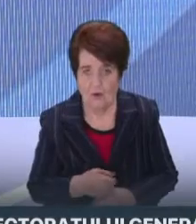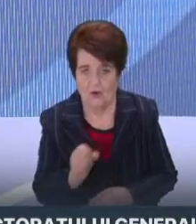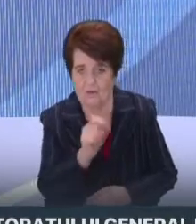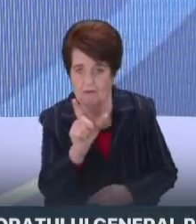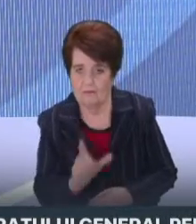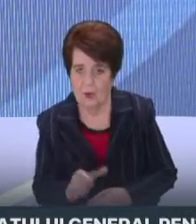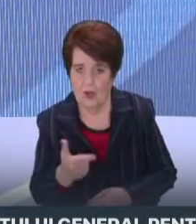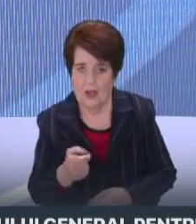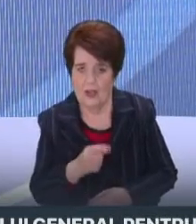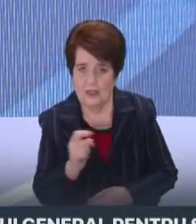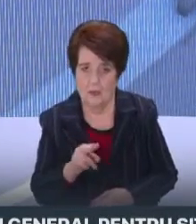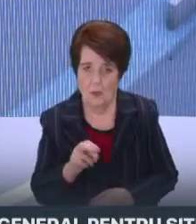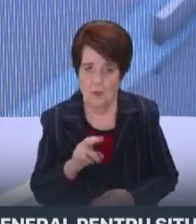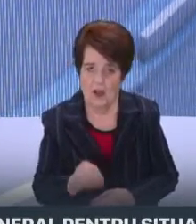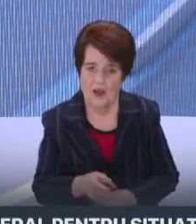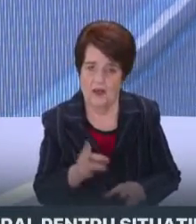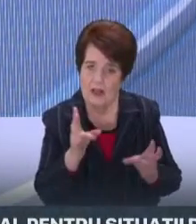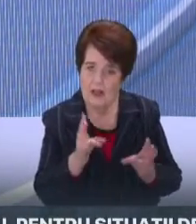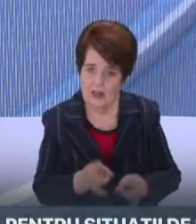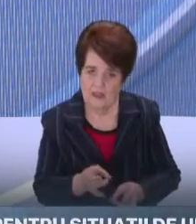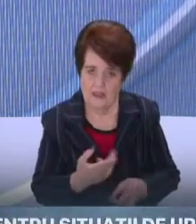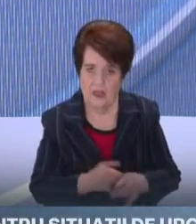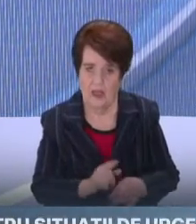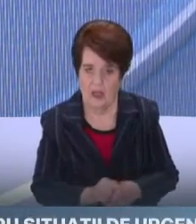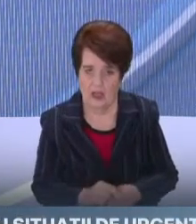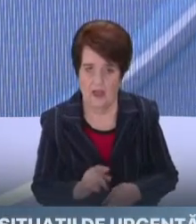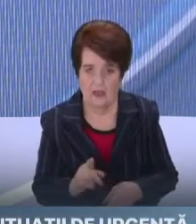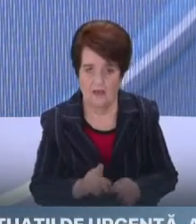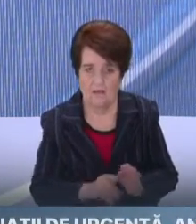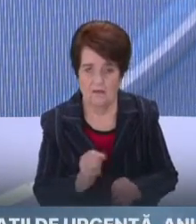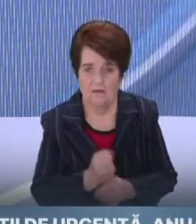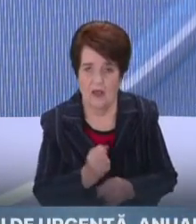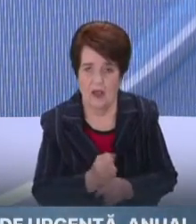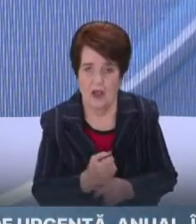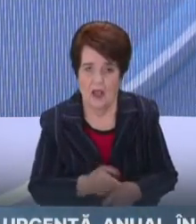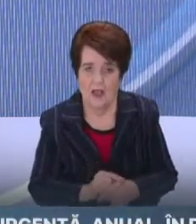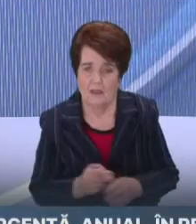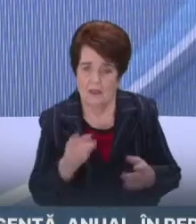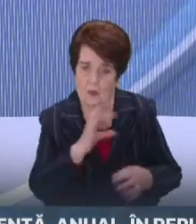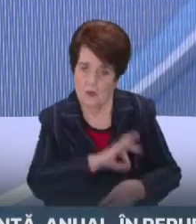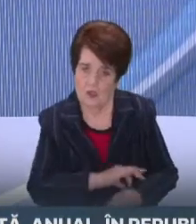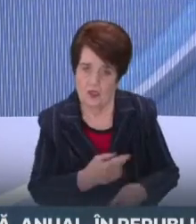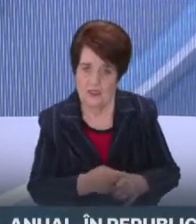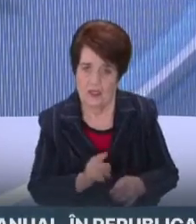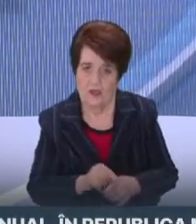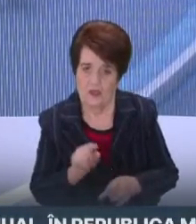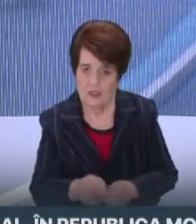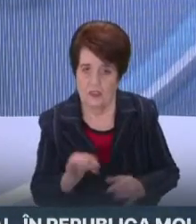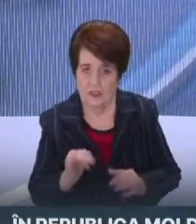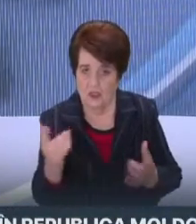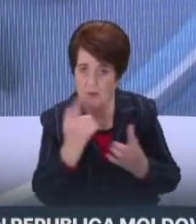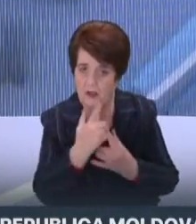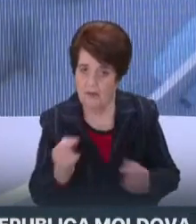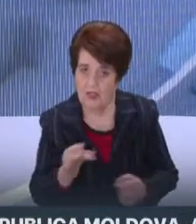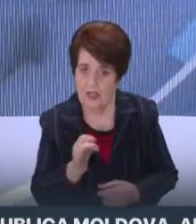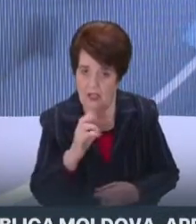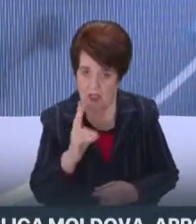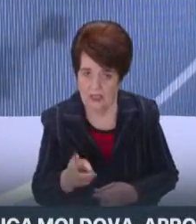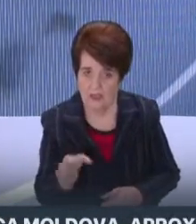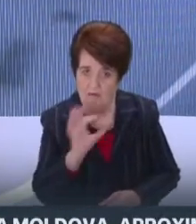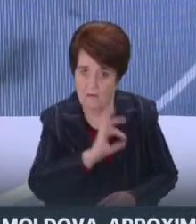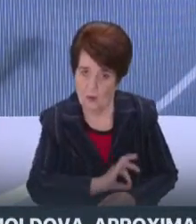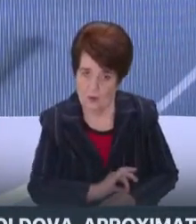propan, în pofida riscurilor pe care le generează. Despre utilizarea corectă a acestora și despre prevenirea riscurilor